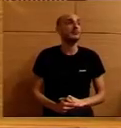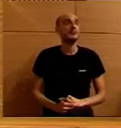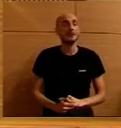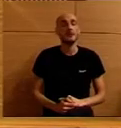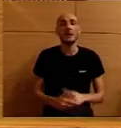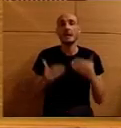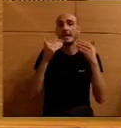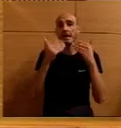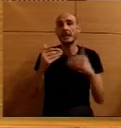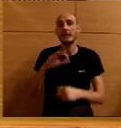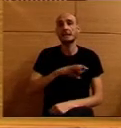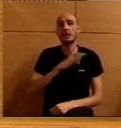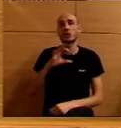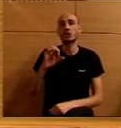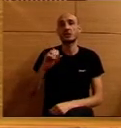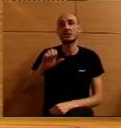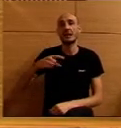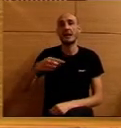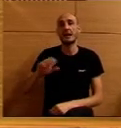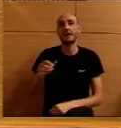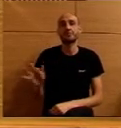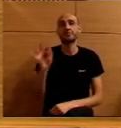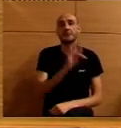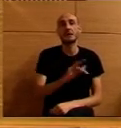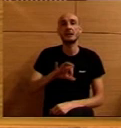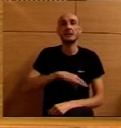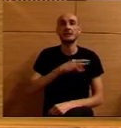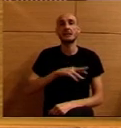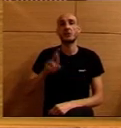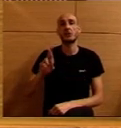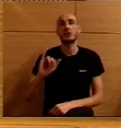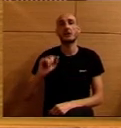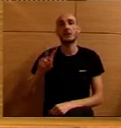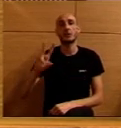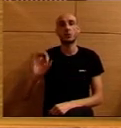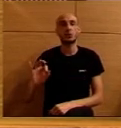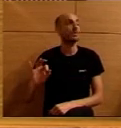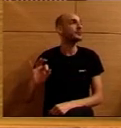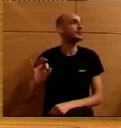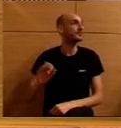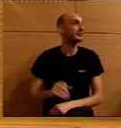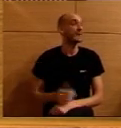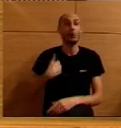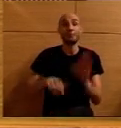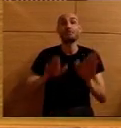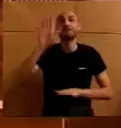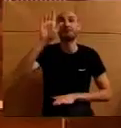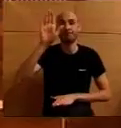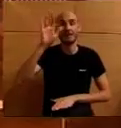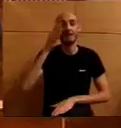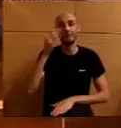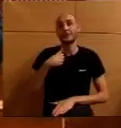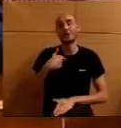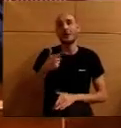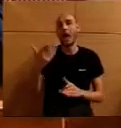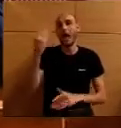senyor Segarra. Senyor Rius. Sí, és que no m'ha vist, president, havia demanat la paraula al senyor Segarra perquè pensava que tocava.